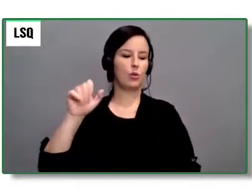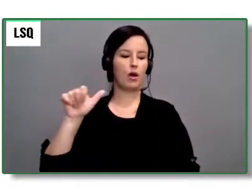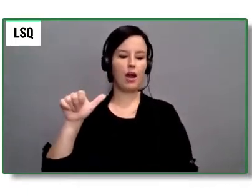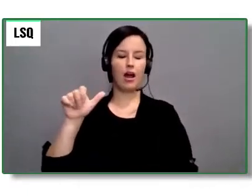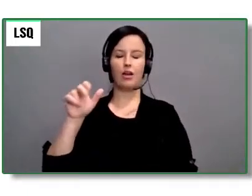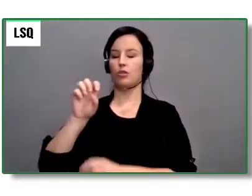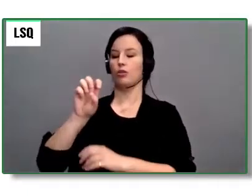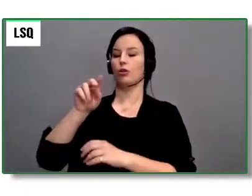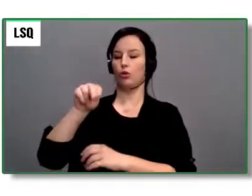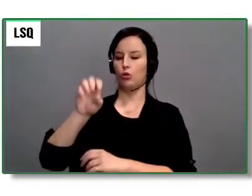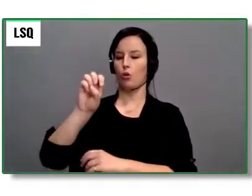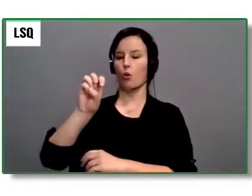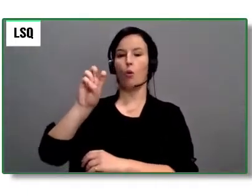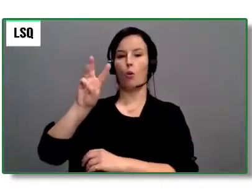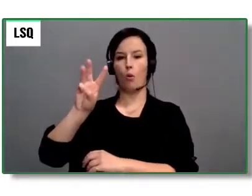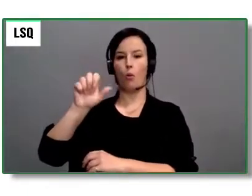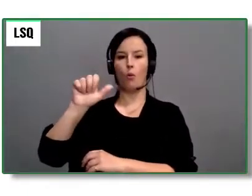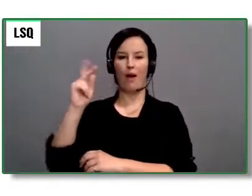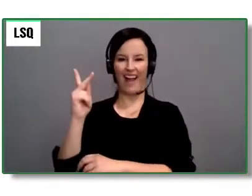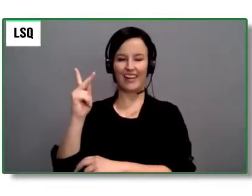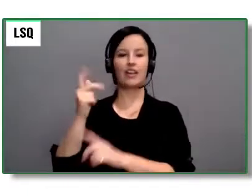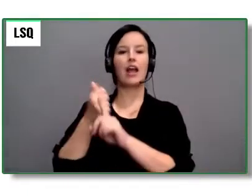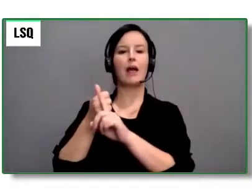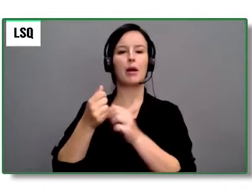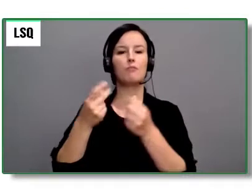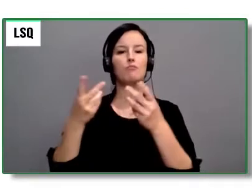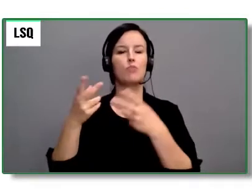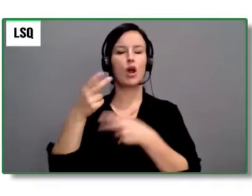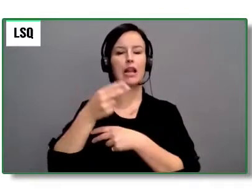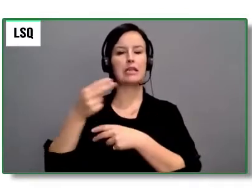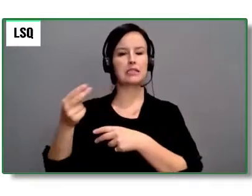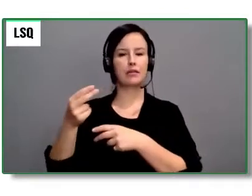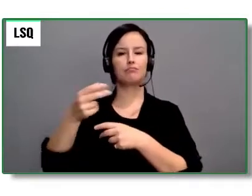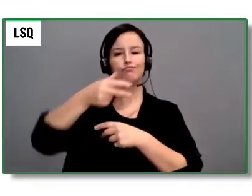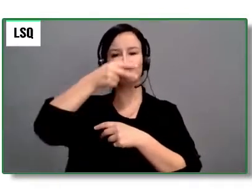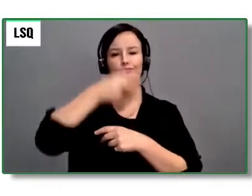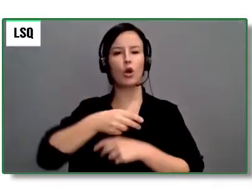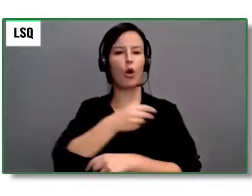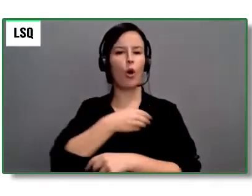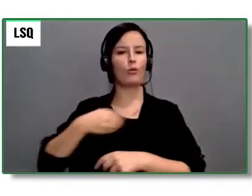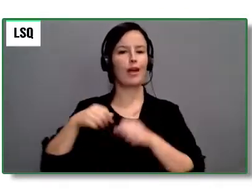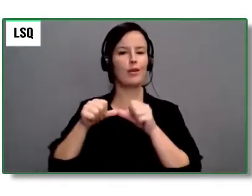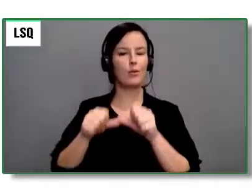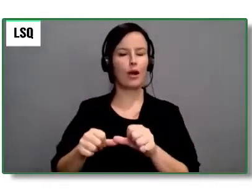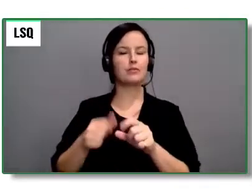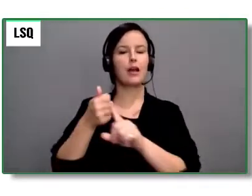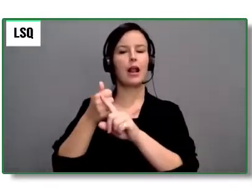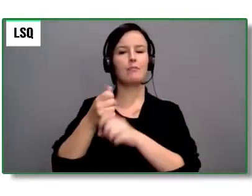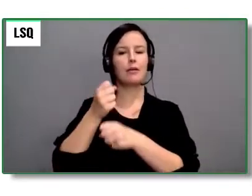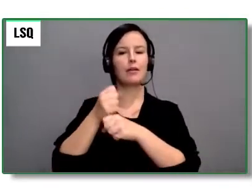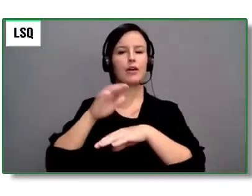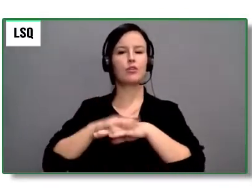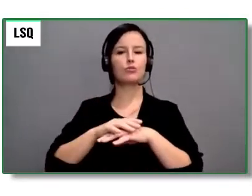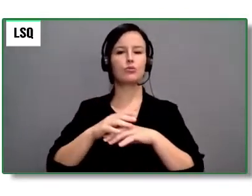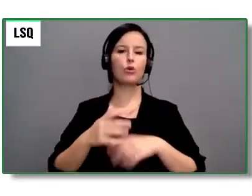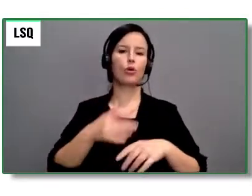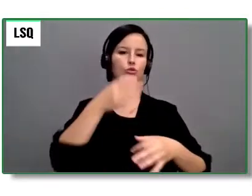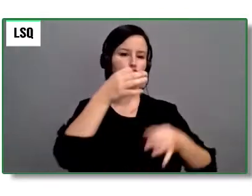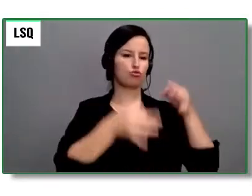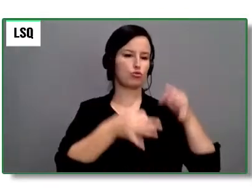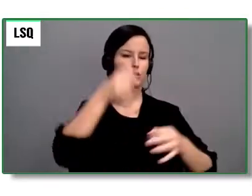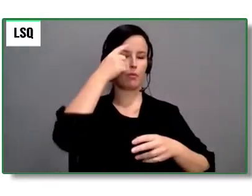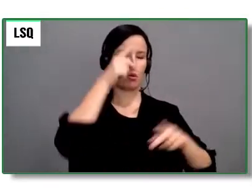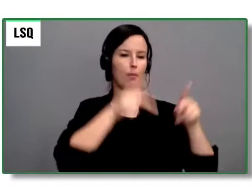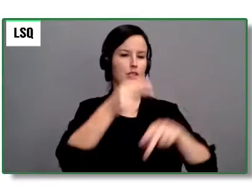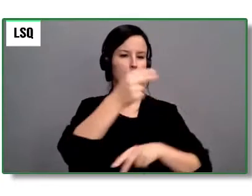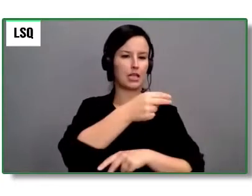consultante polyhandicapée basée près de Toronto. Son travail se concentre sur l'intersection entre la justice pour les personnes